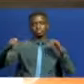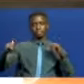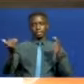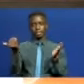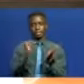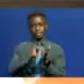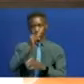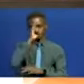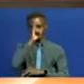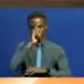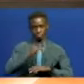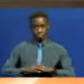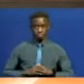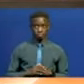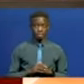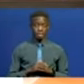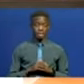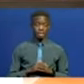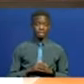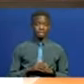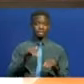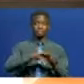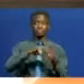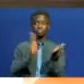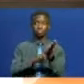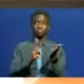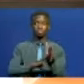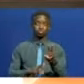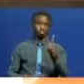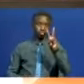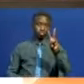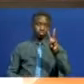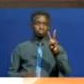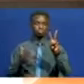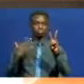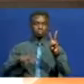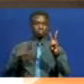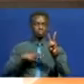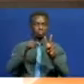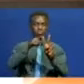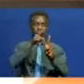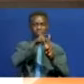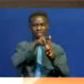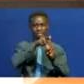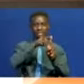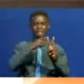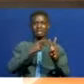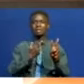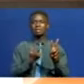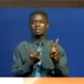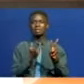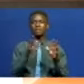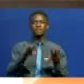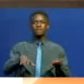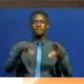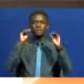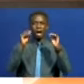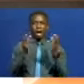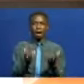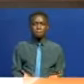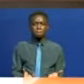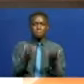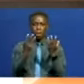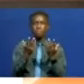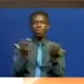Na kule gatuzi la Migori, raia wawili wa kigeni wamekamatwa na vilipuzi vinavyotumika katika shughuli za